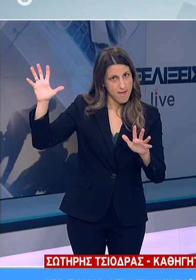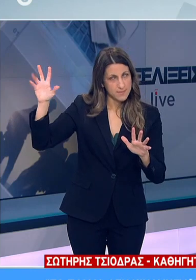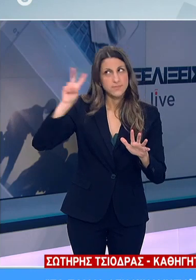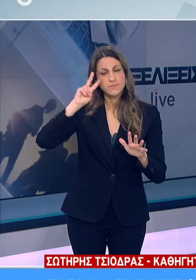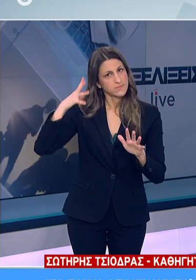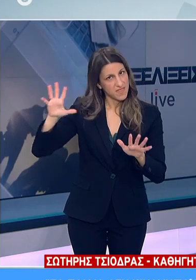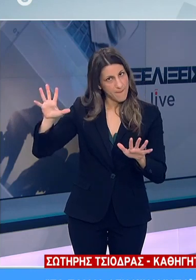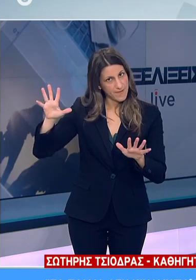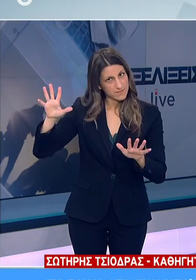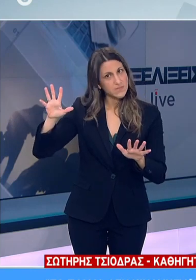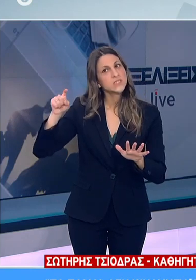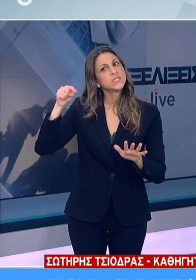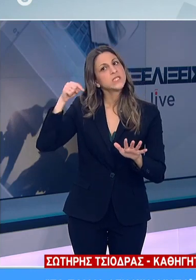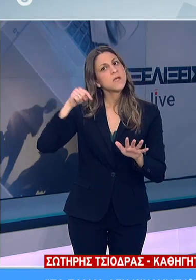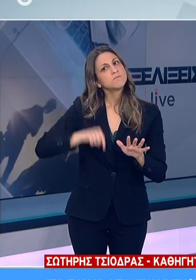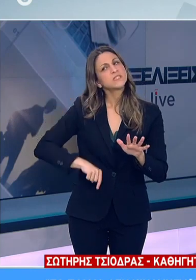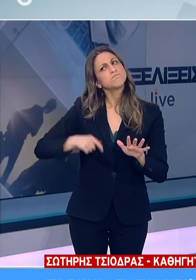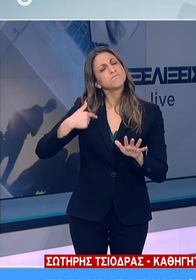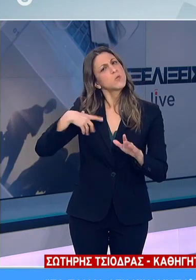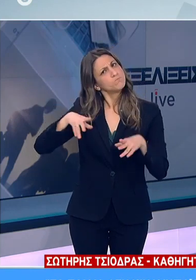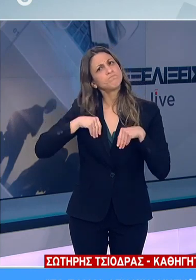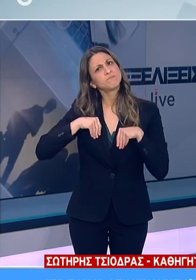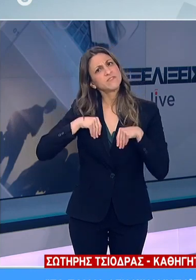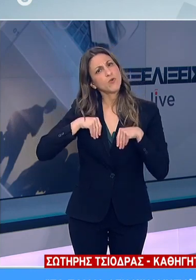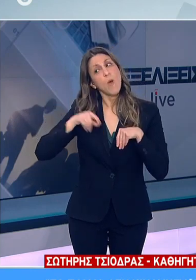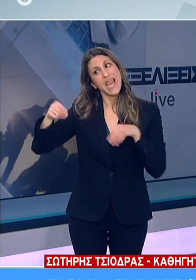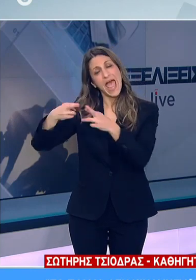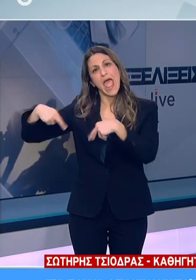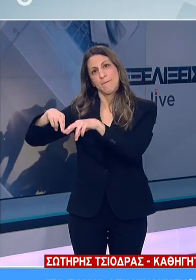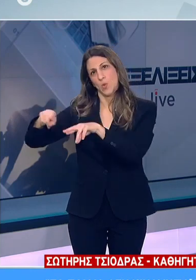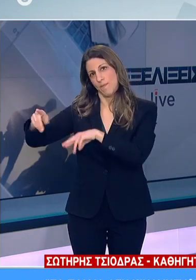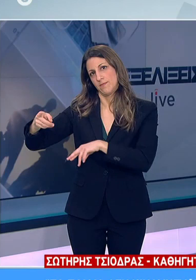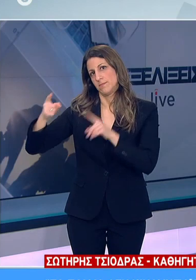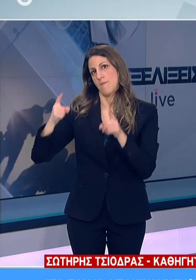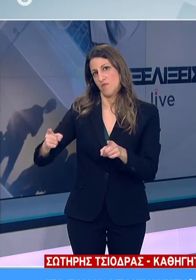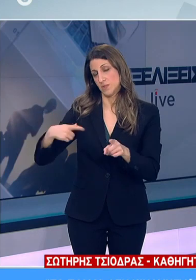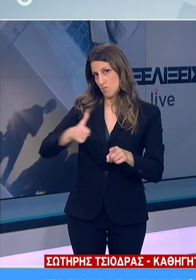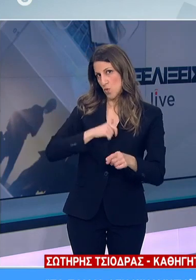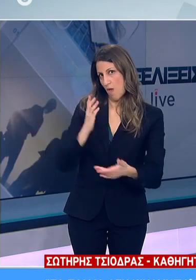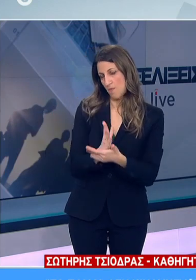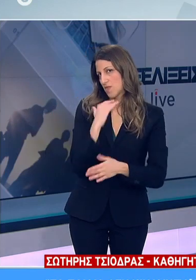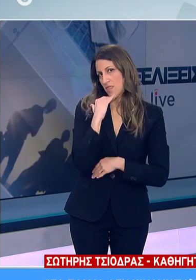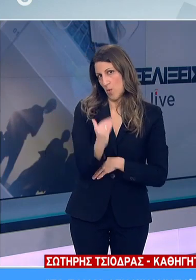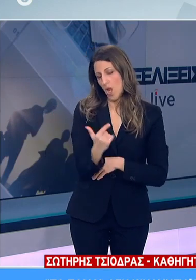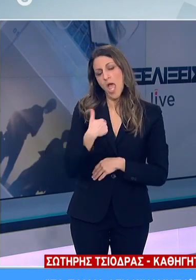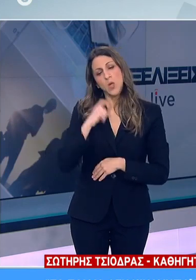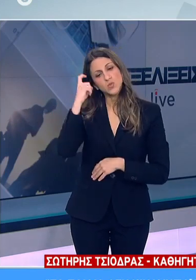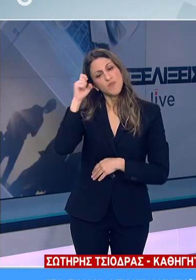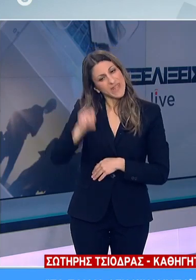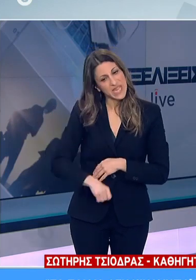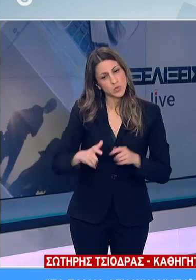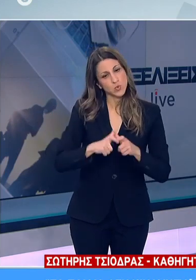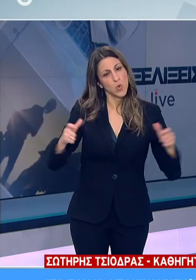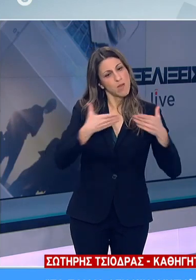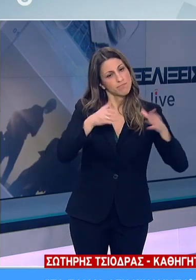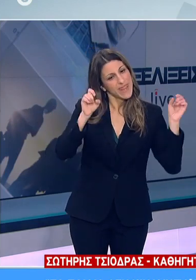μας. Εμένα δεν με βρίσκει αντίθετο μια τέτοια στρατηγική, αλλά θα περιμένω και τη συνολική τοποθέτηση της Επιτροπής. Πρέπει να ισχυθούμε όλοι μαζί, δεν πρέπει